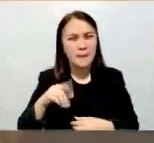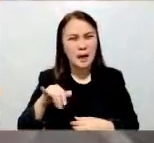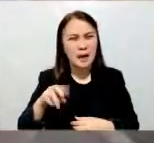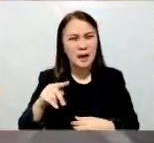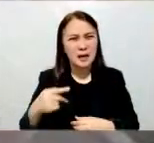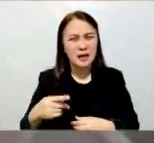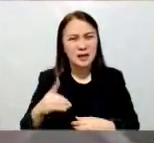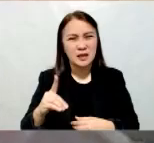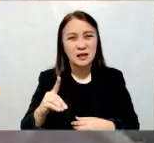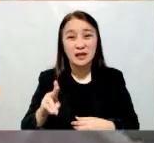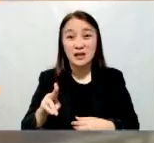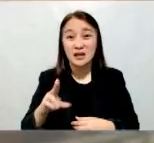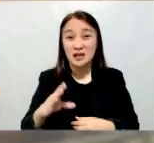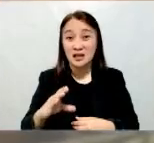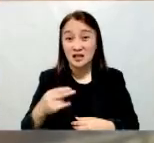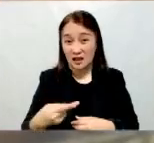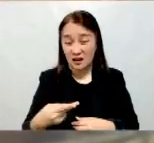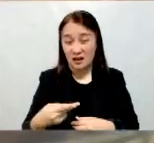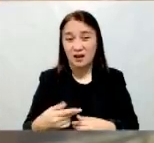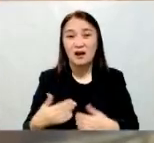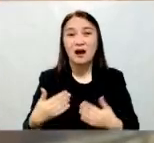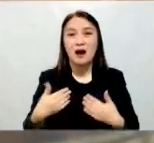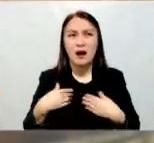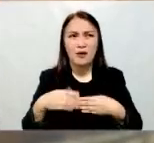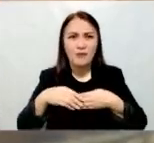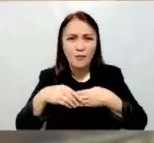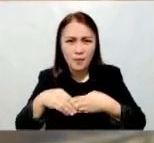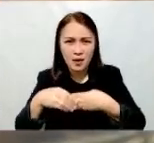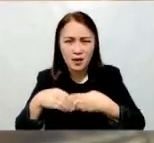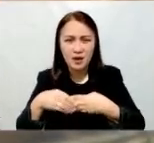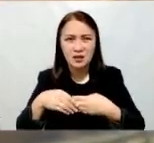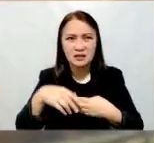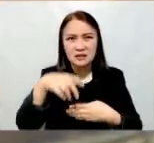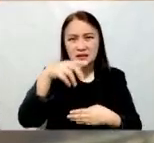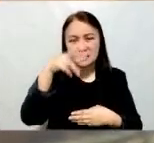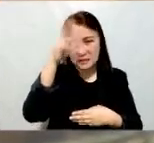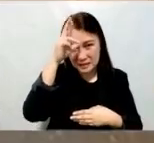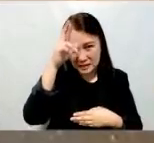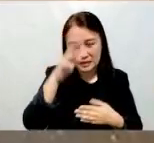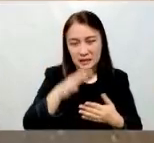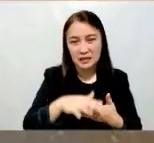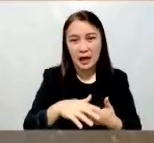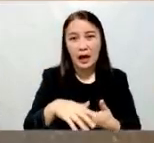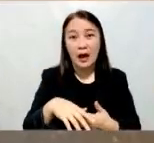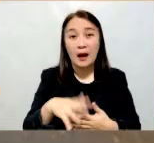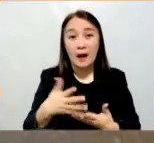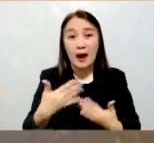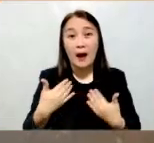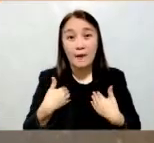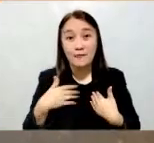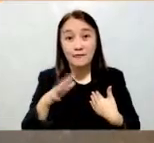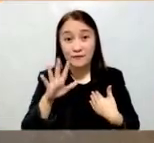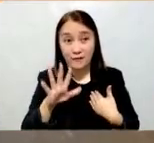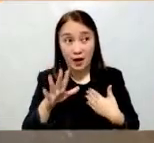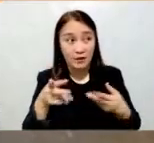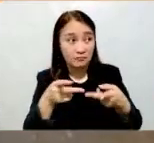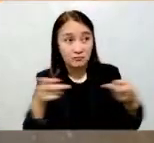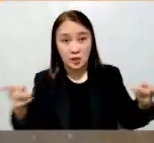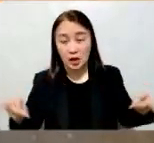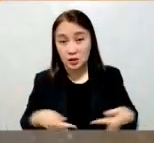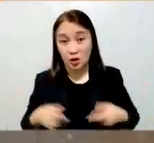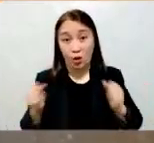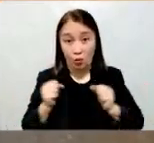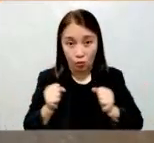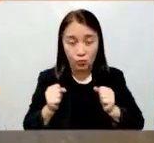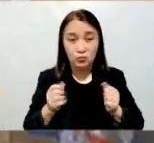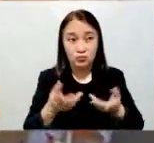ng bird flu. Meron nakuhang karne ng baka at black chicken. Sa kabuuan, 5 cold storage facility na naglalaman ng hinihinalang smuggled